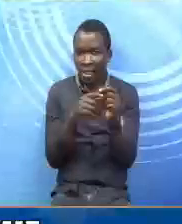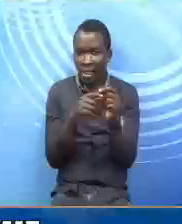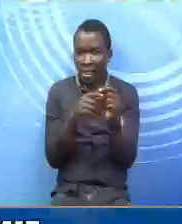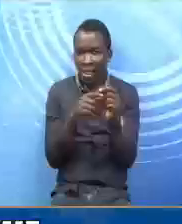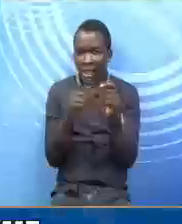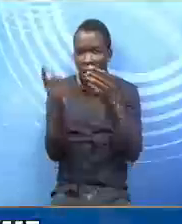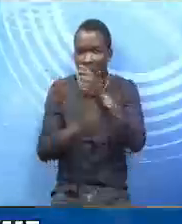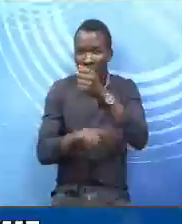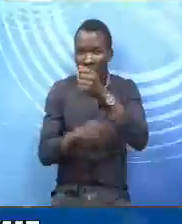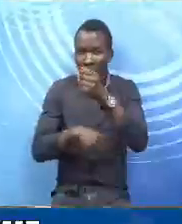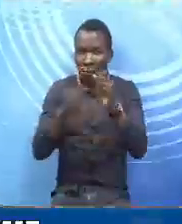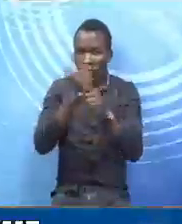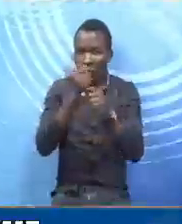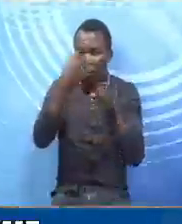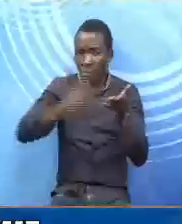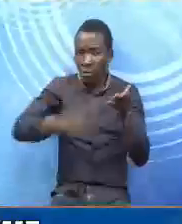Bagukubitiye iki se?